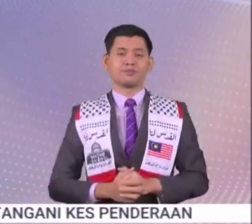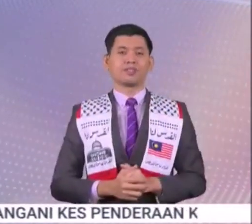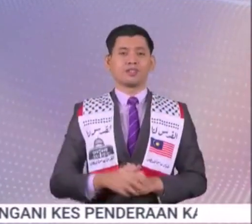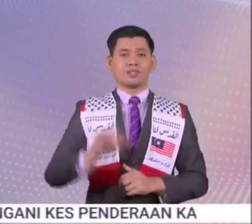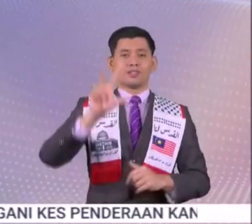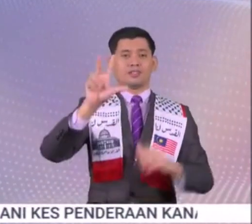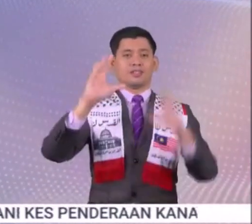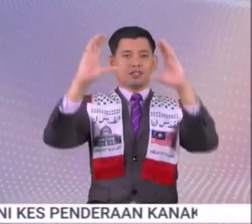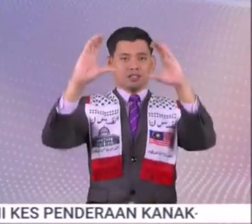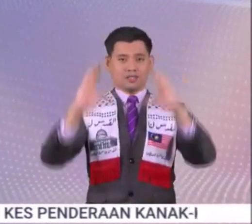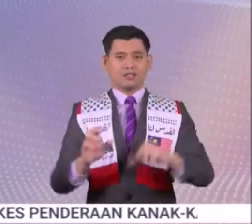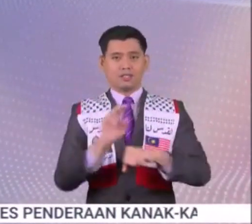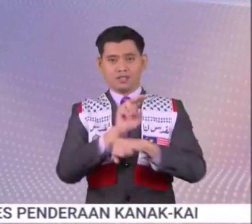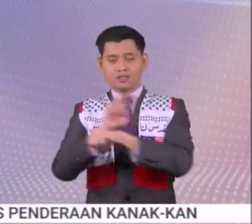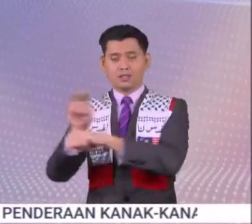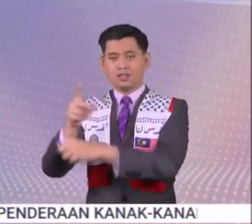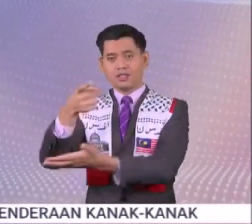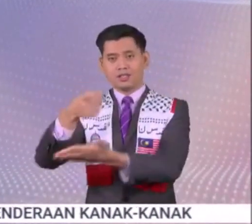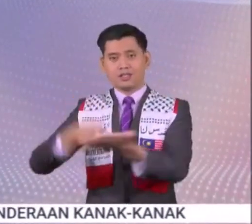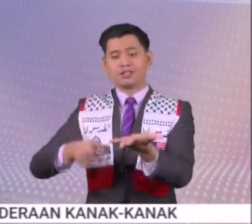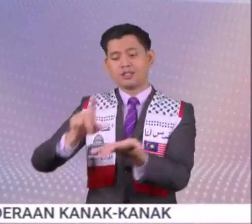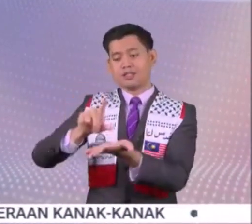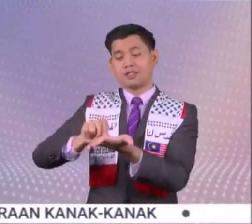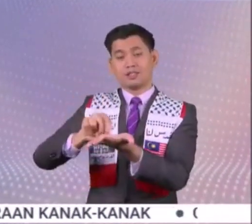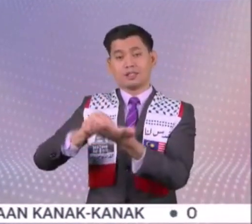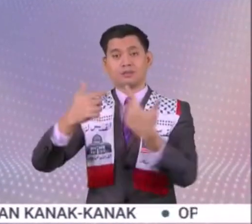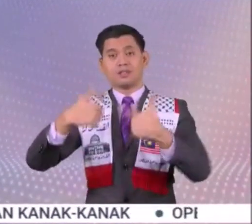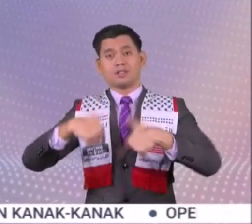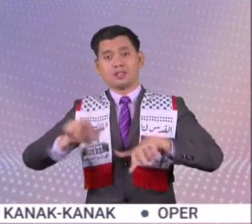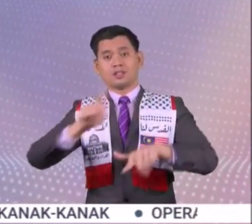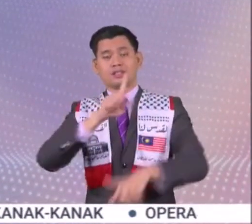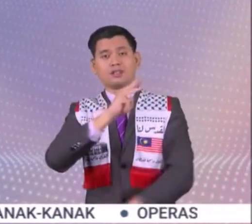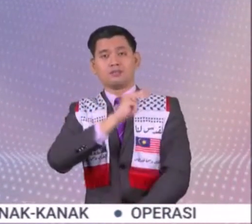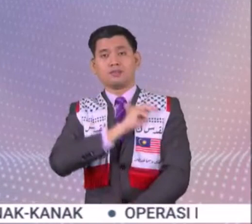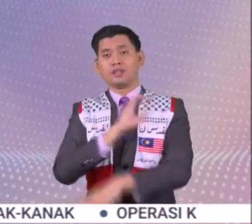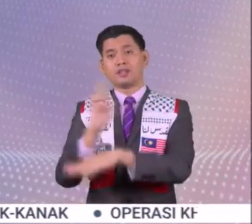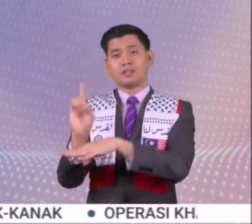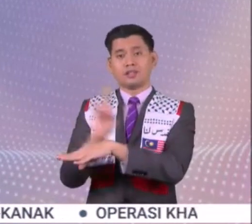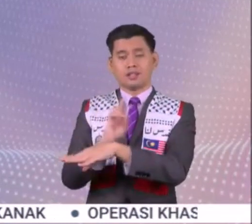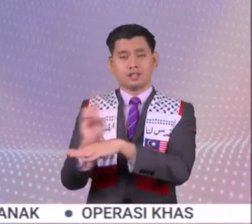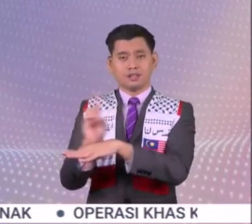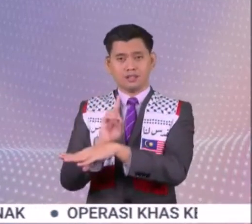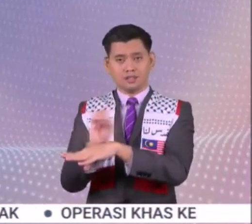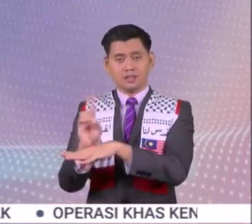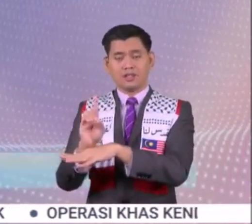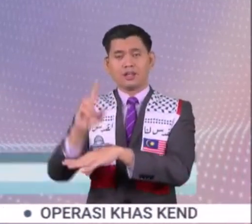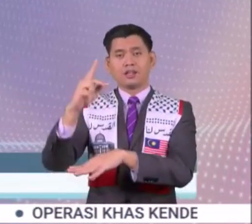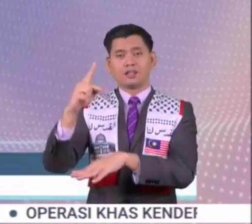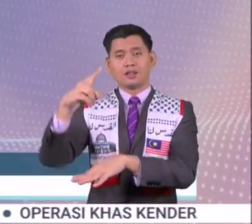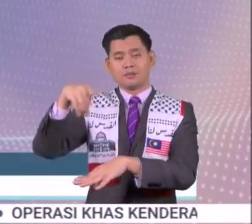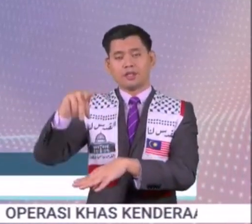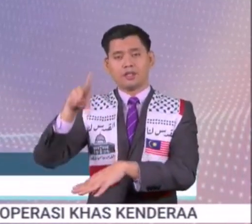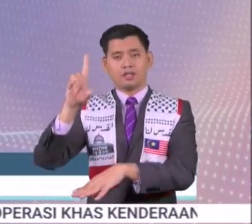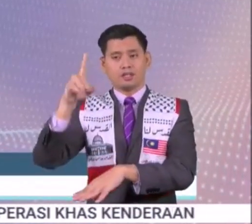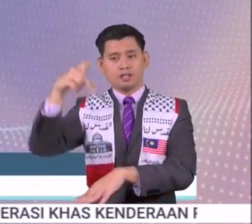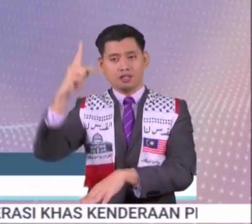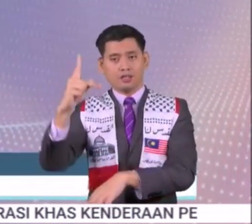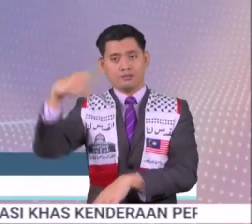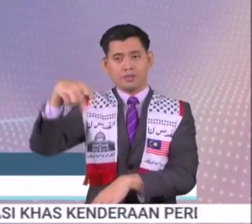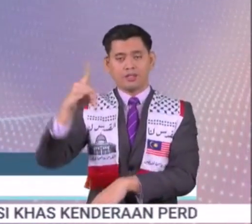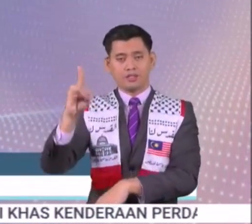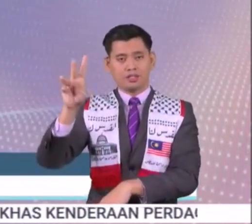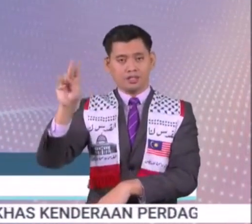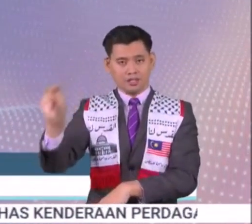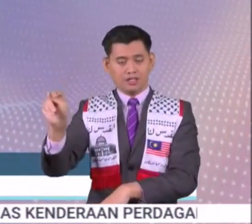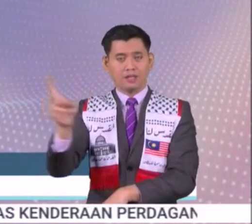Tiga langkah memantau isu harga ayam akan dilaksana Kementerian Perdagangan Dalam Negeri dan Kos Sara Hidup KPDN. Menurut pemangku